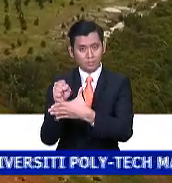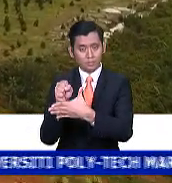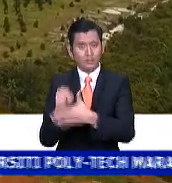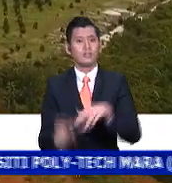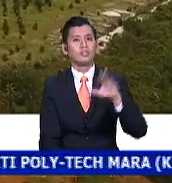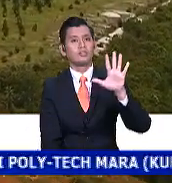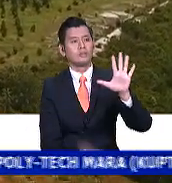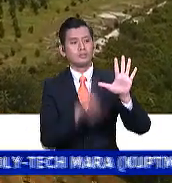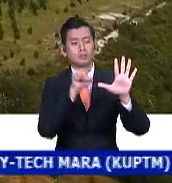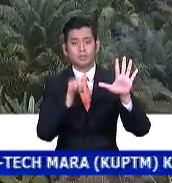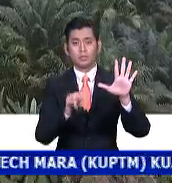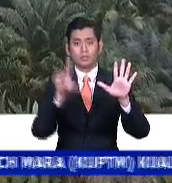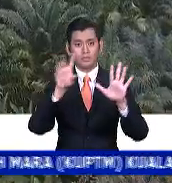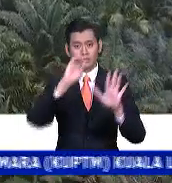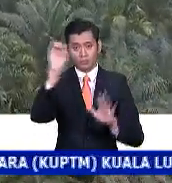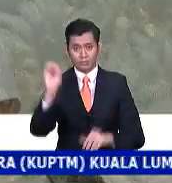81.3%.